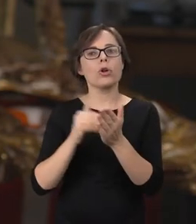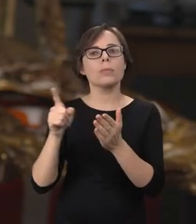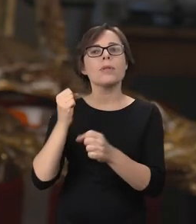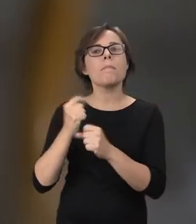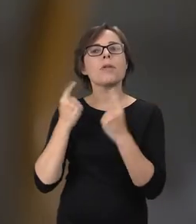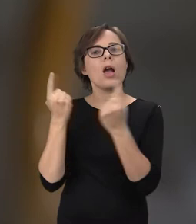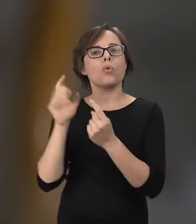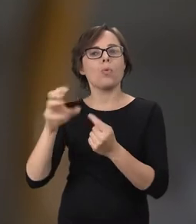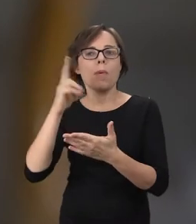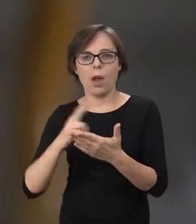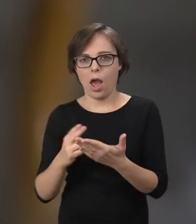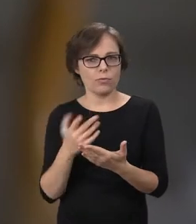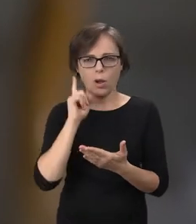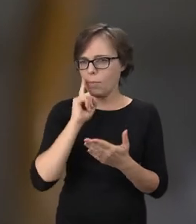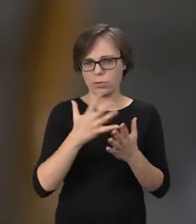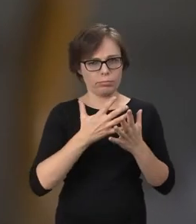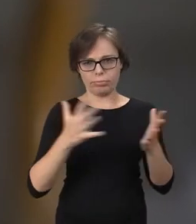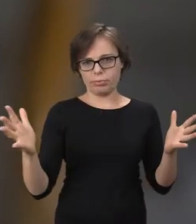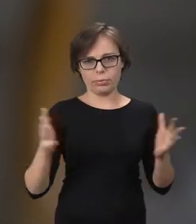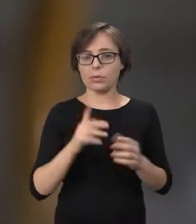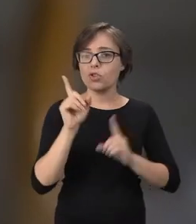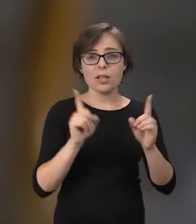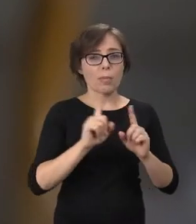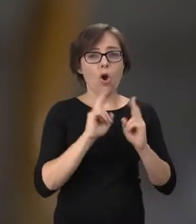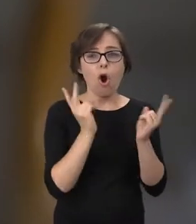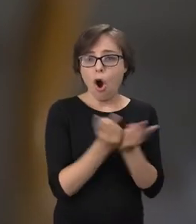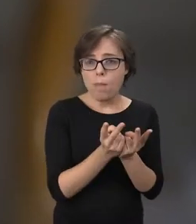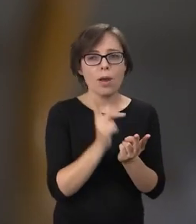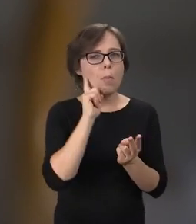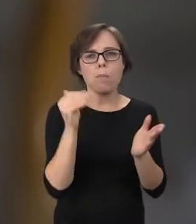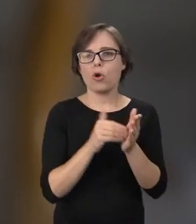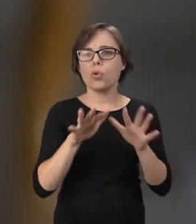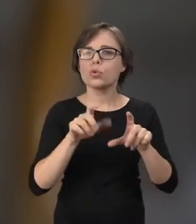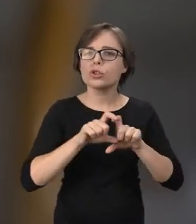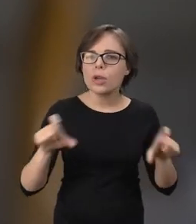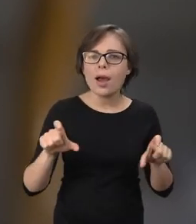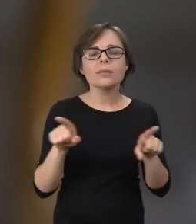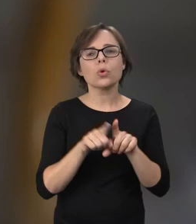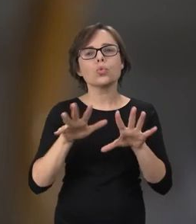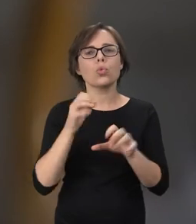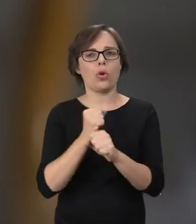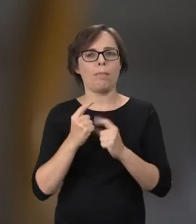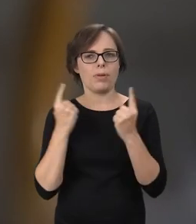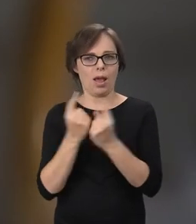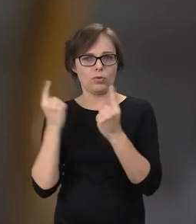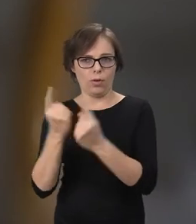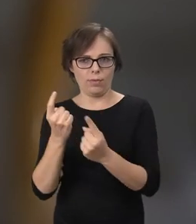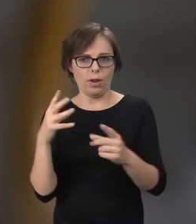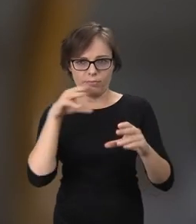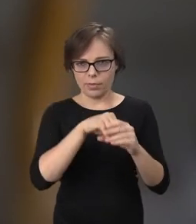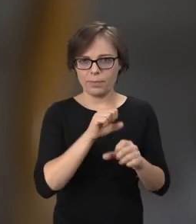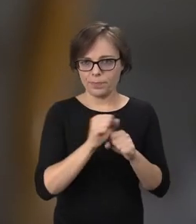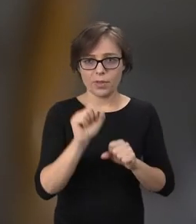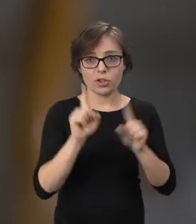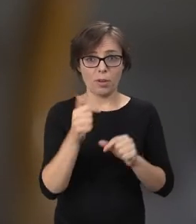malarska, duży zakres. Są obiekty, które naprawdę zajmują dużo czasu i wiele pracowni jest zaangażowanych i nie